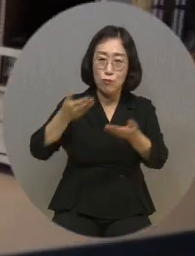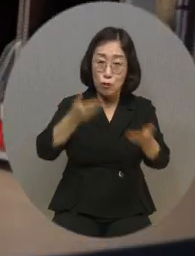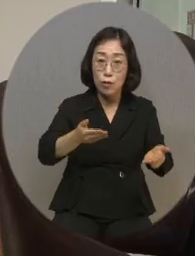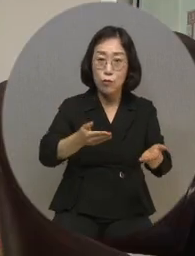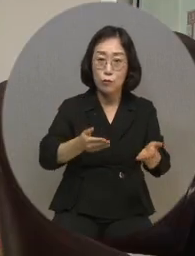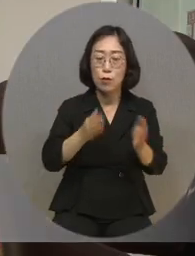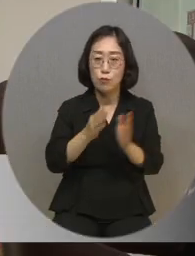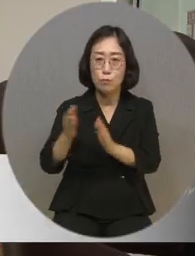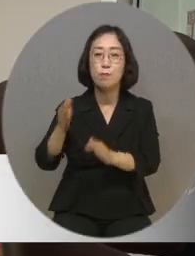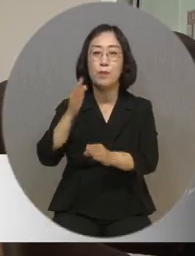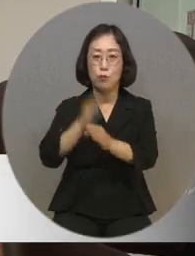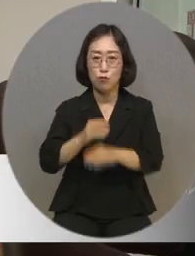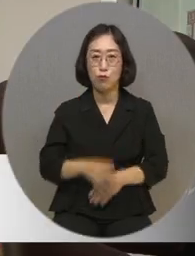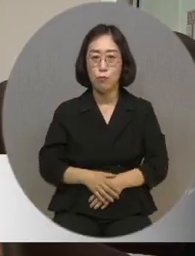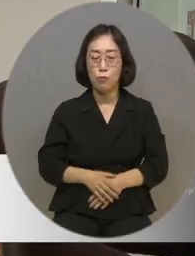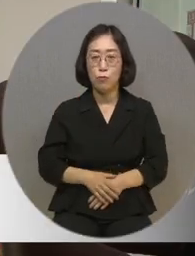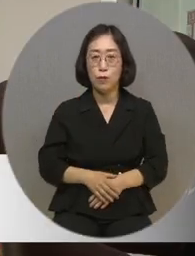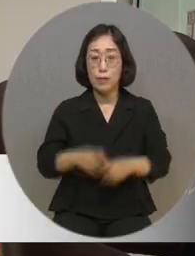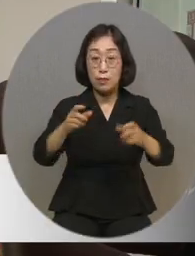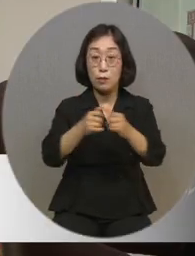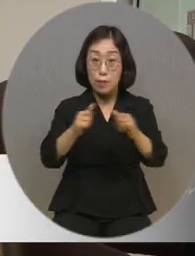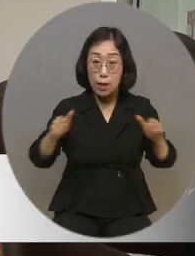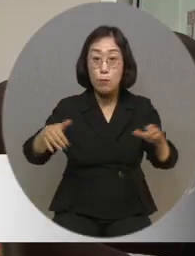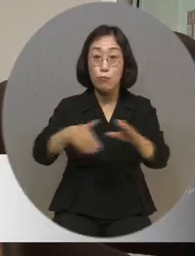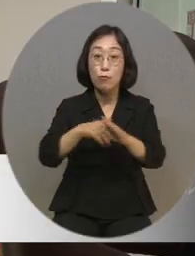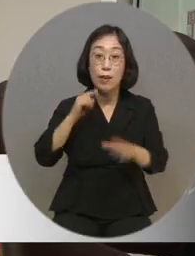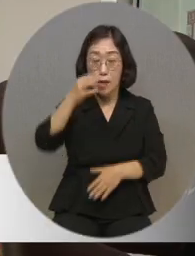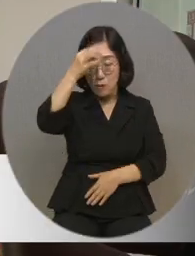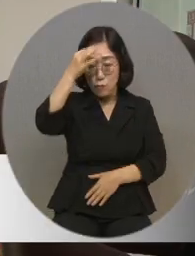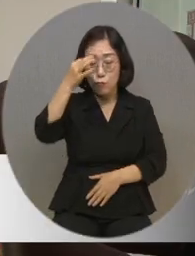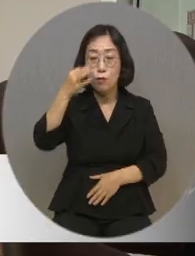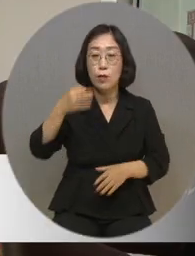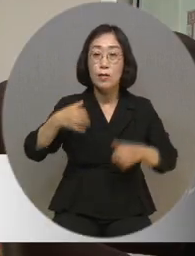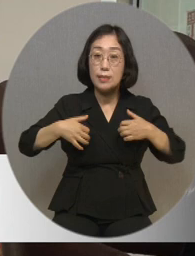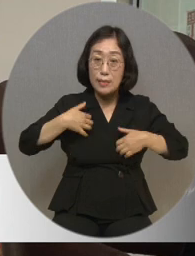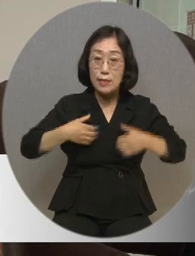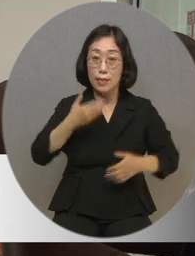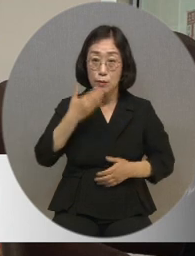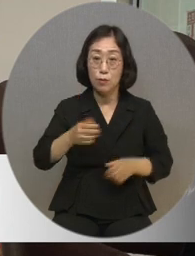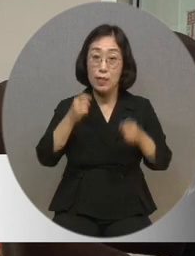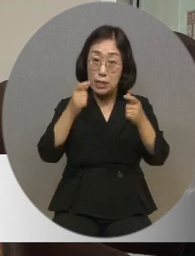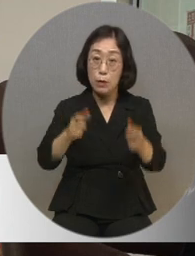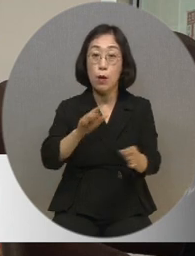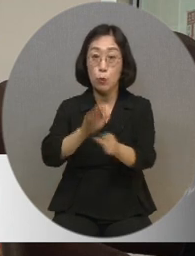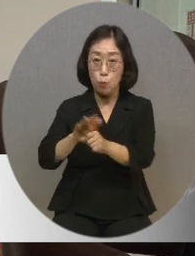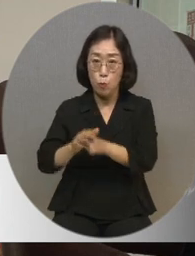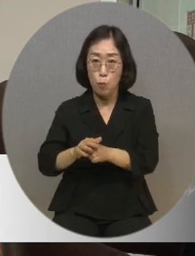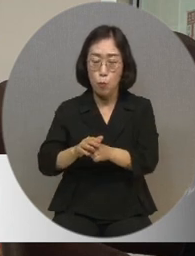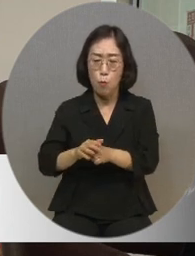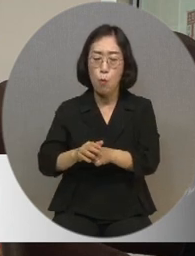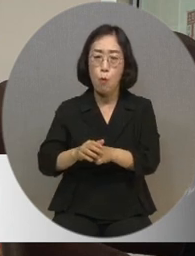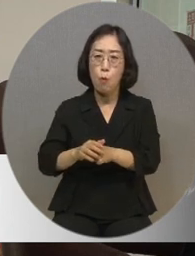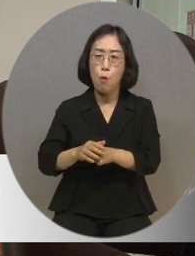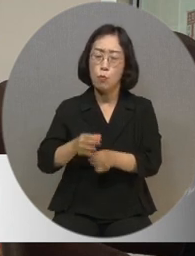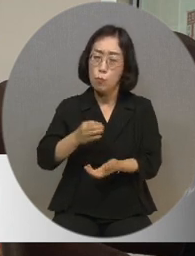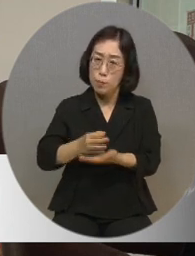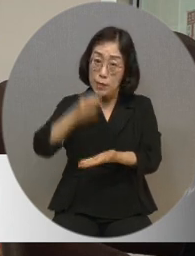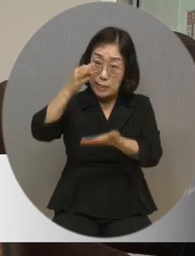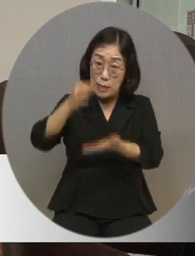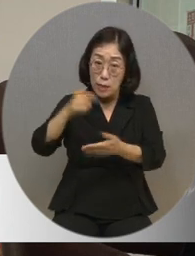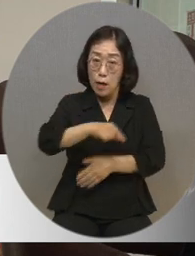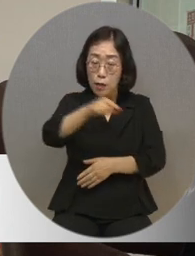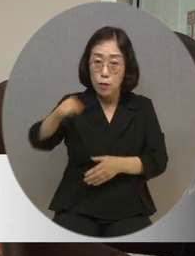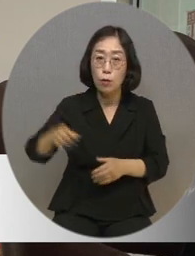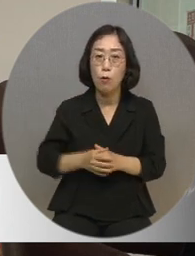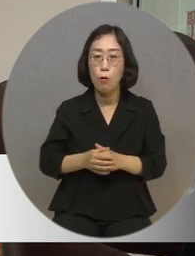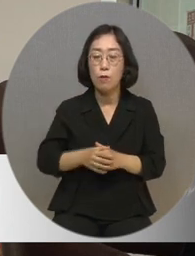있습니다. 시민들께 문화예술 향유의 기회를 확대하고 이러한 문화적 유산은 의정부 시민의